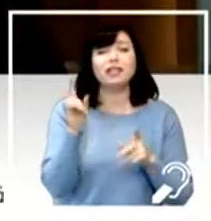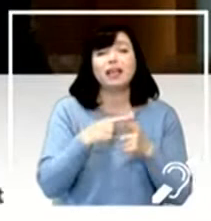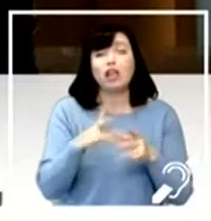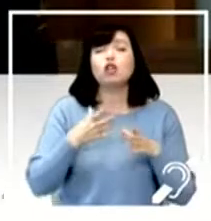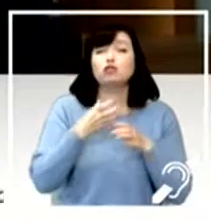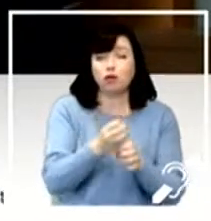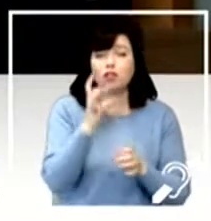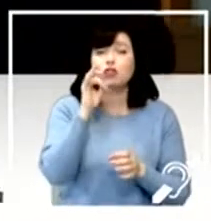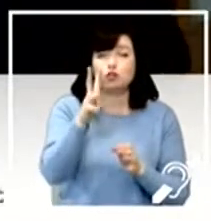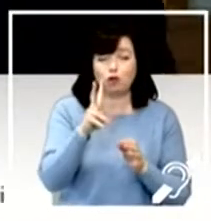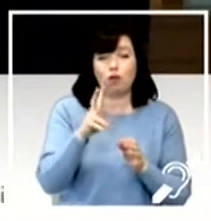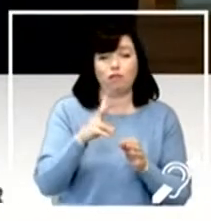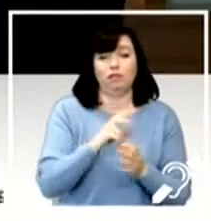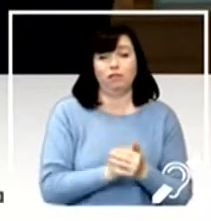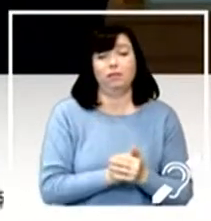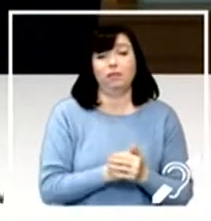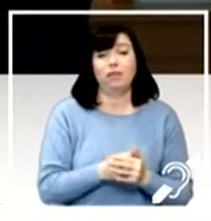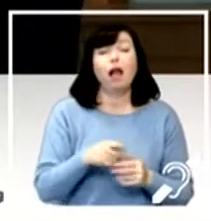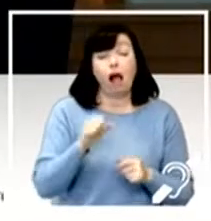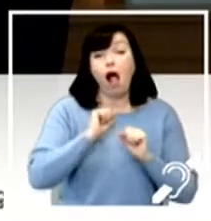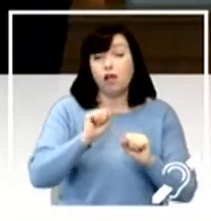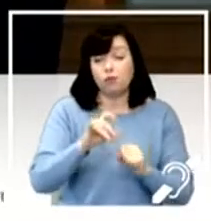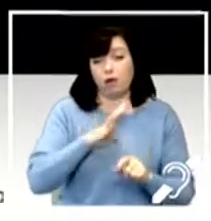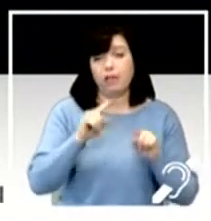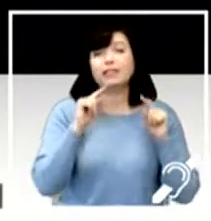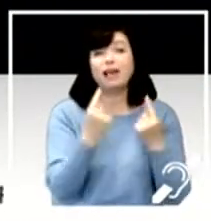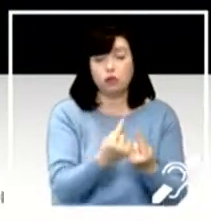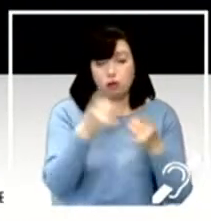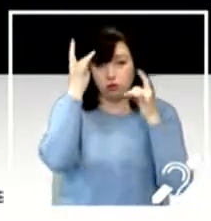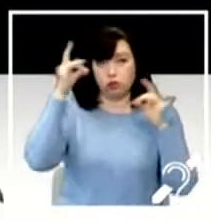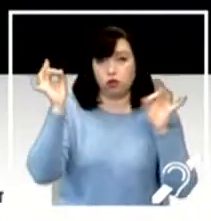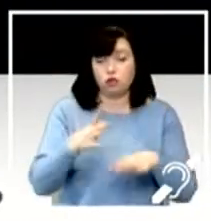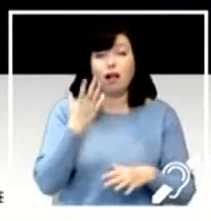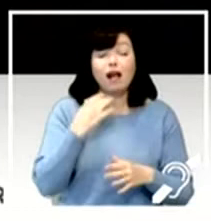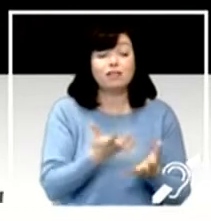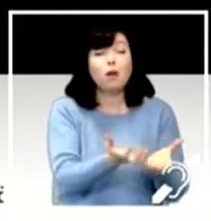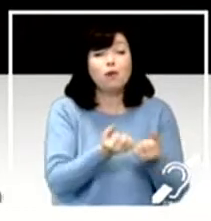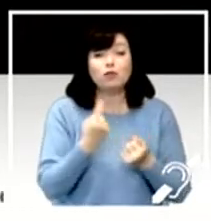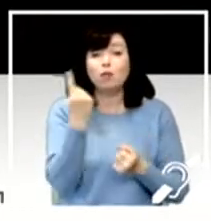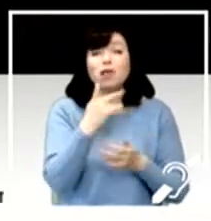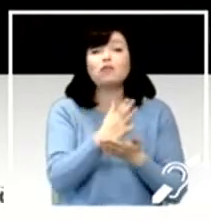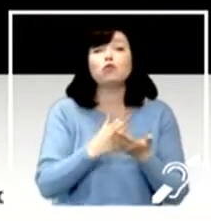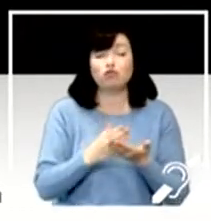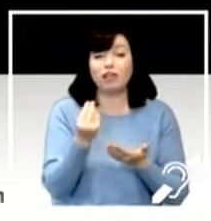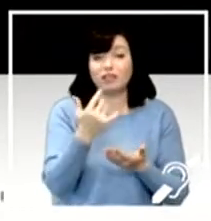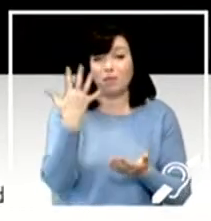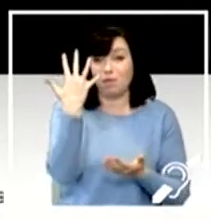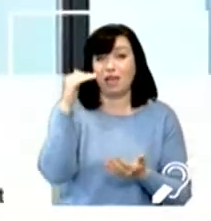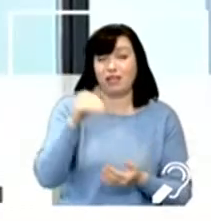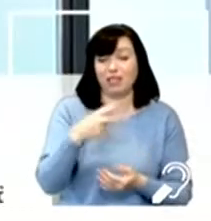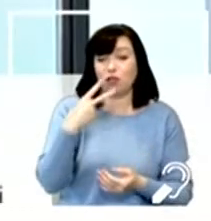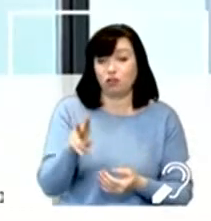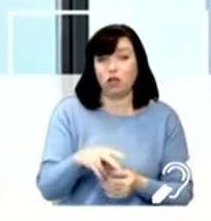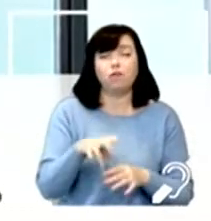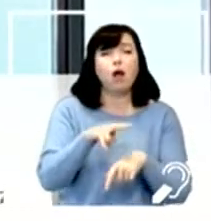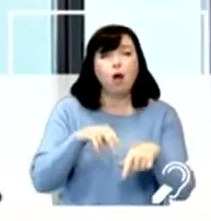de închisoare pentru escrocherie. Avocatul a fost reținut în flagrant când primea prima tranșă de 5.000 de euro. Oamenii legii